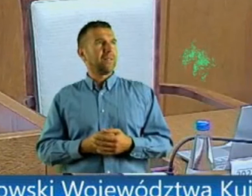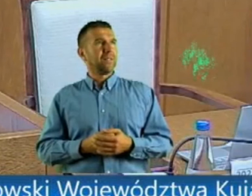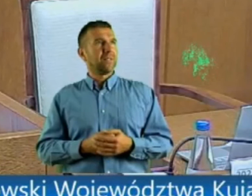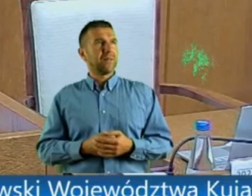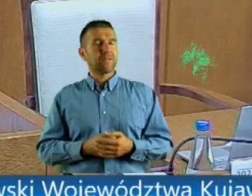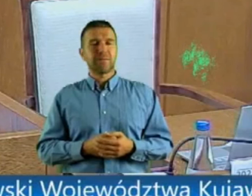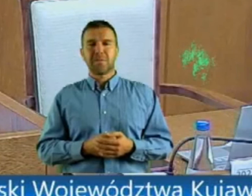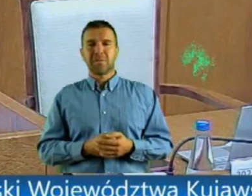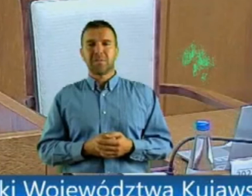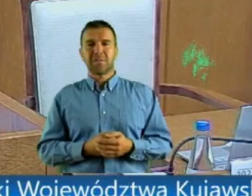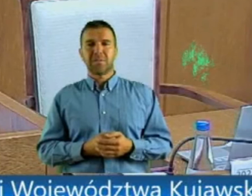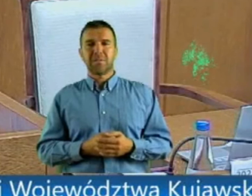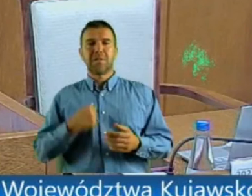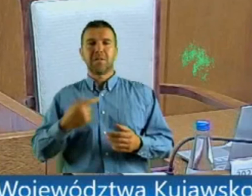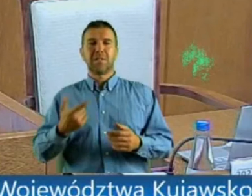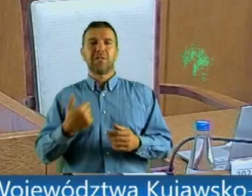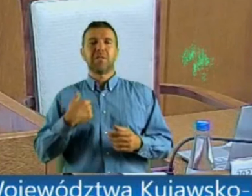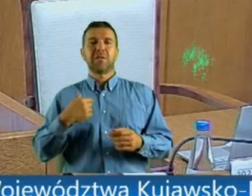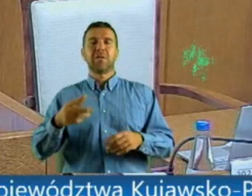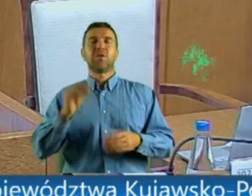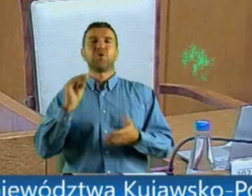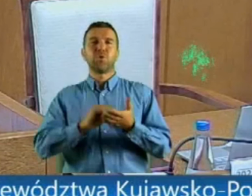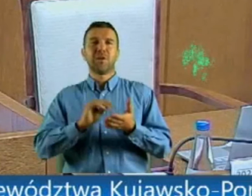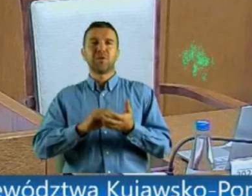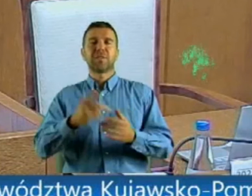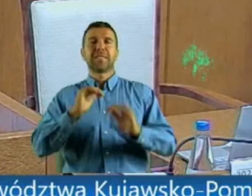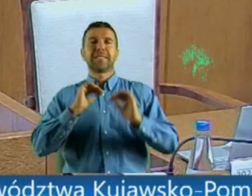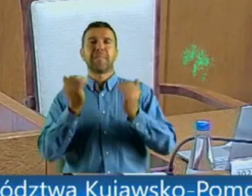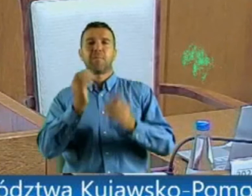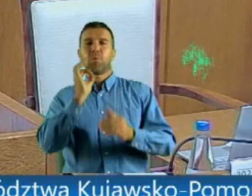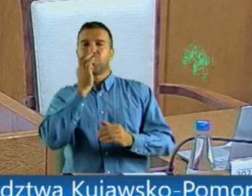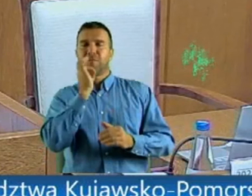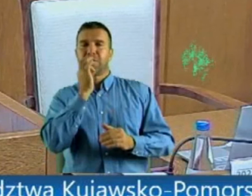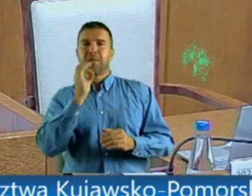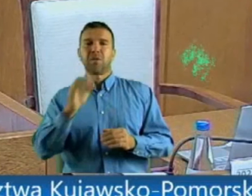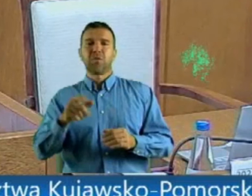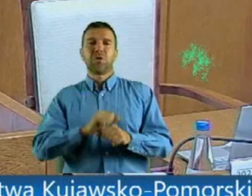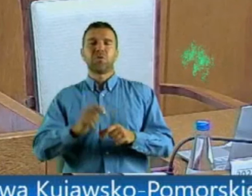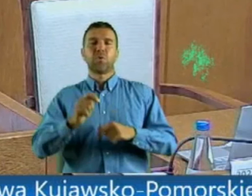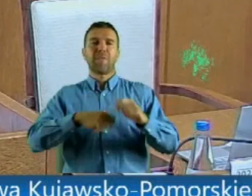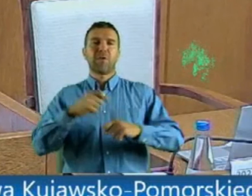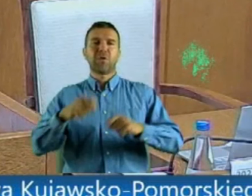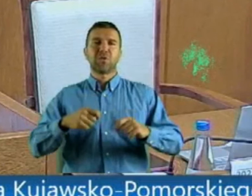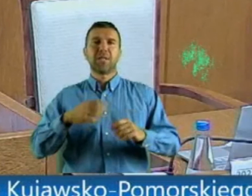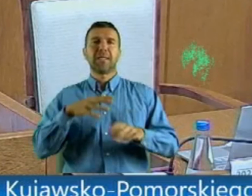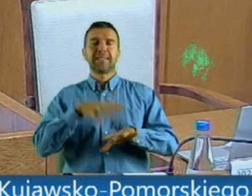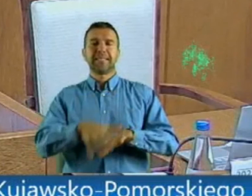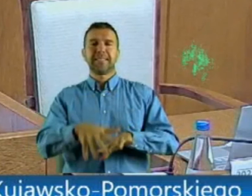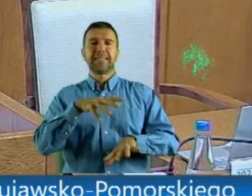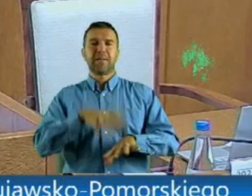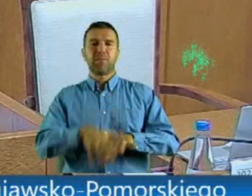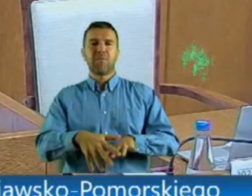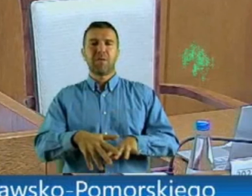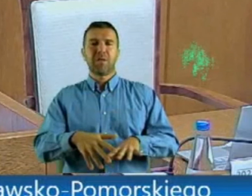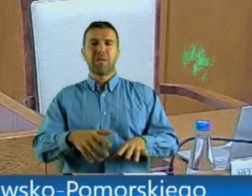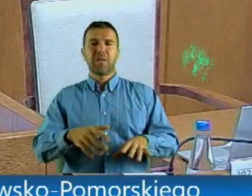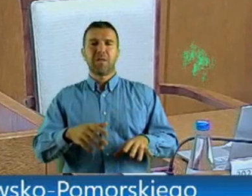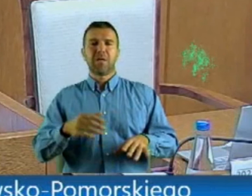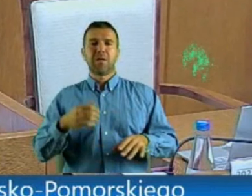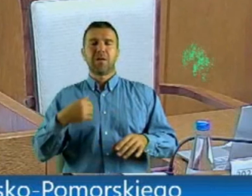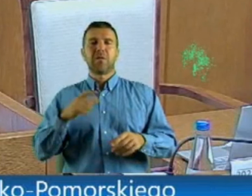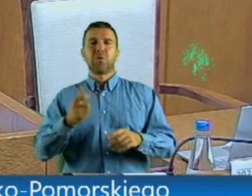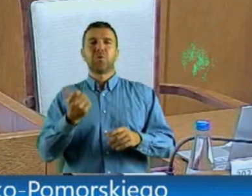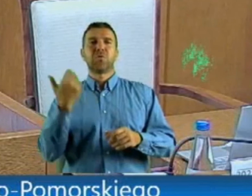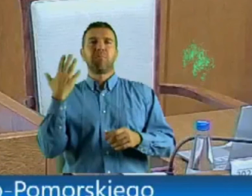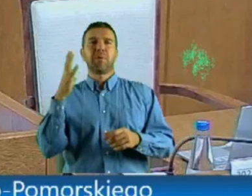jak wyglądają Państwa doświadczenia z sejmikami młodzieżowymi i rozwiązania systemowe. Więc to, co